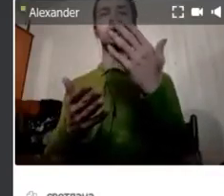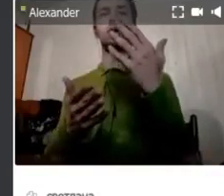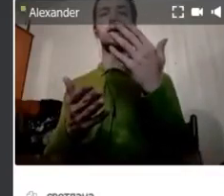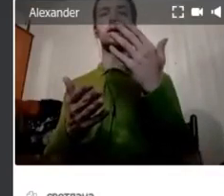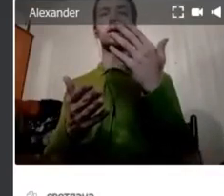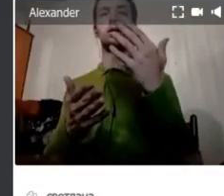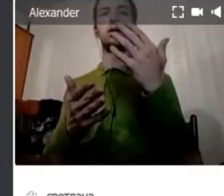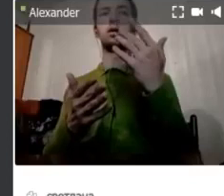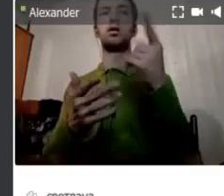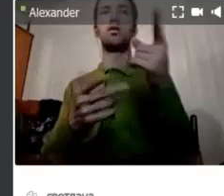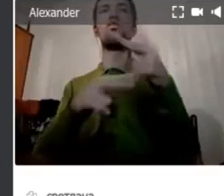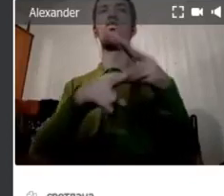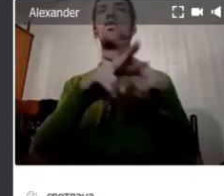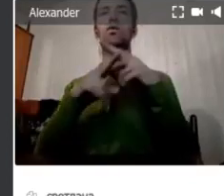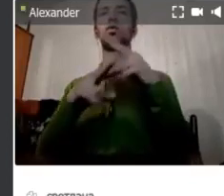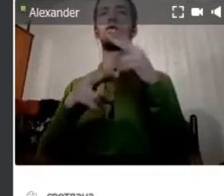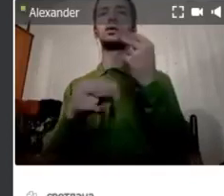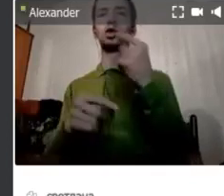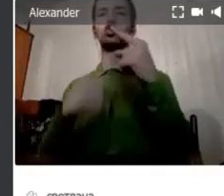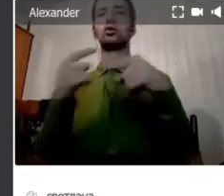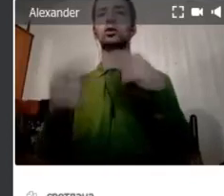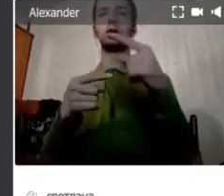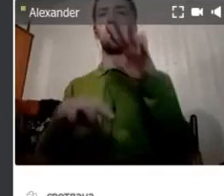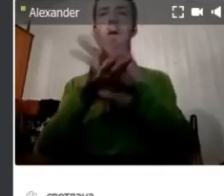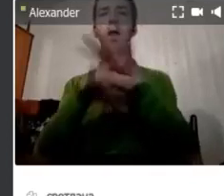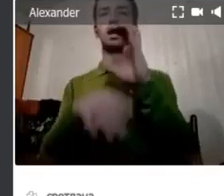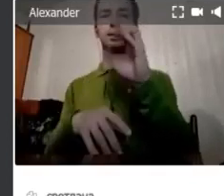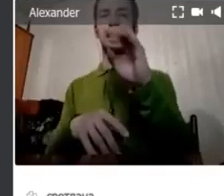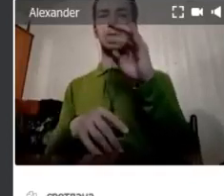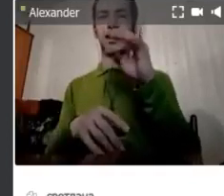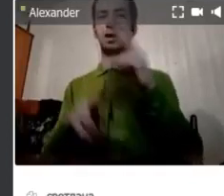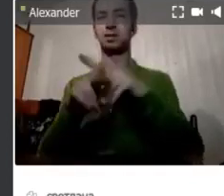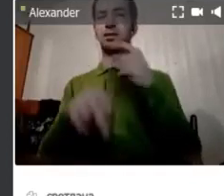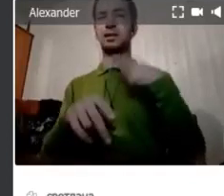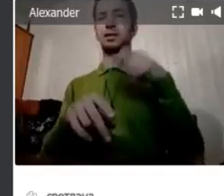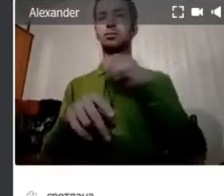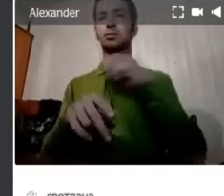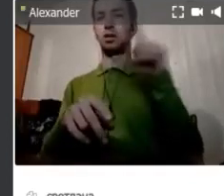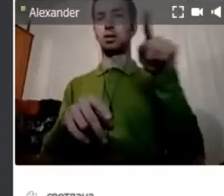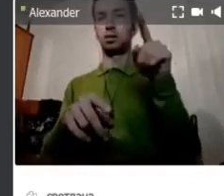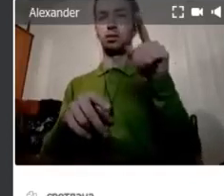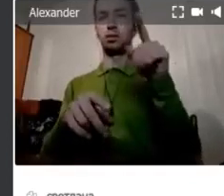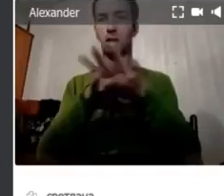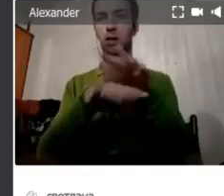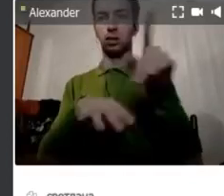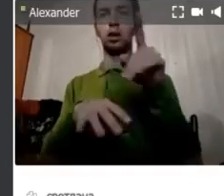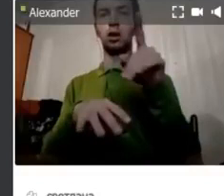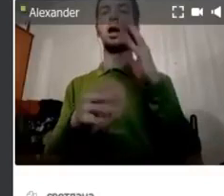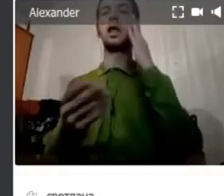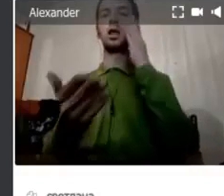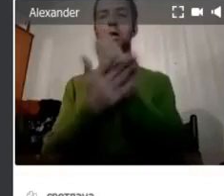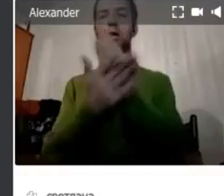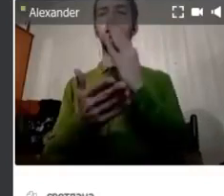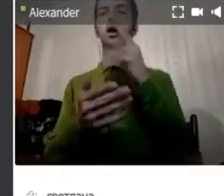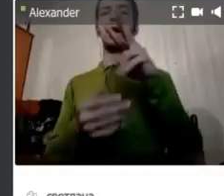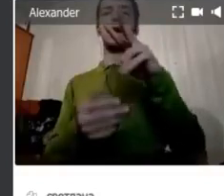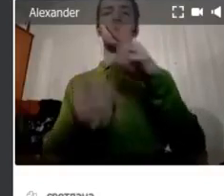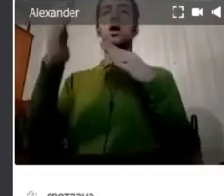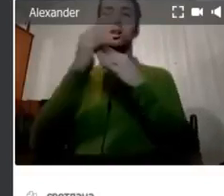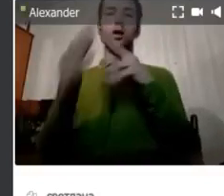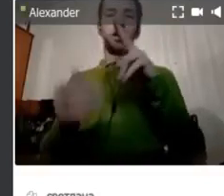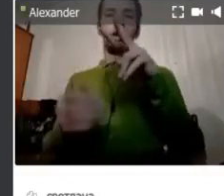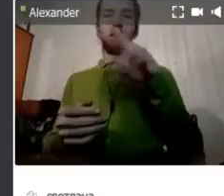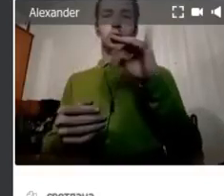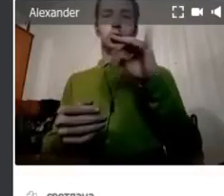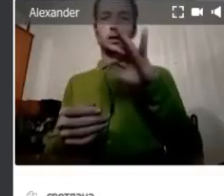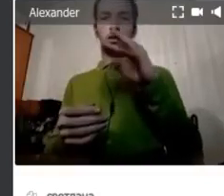за один день там огромное количество денег. Да? Поэтому есть определенная очередность, и потихонечку там вся эта очередность соблюдается. То